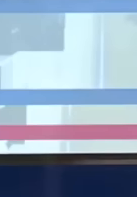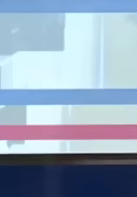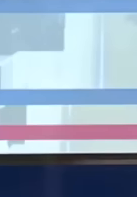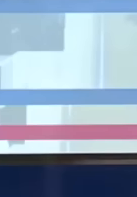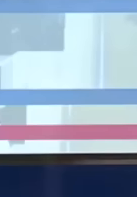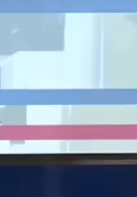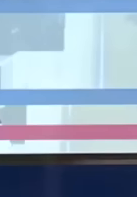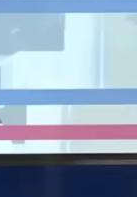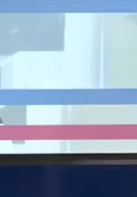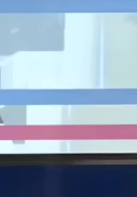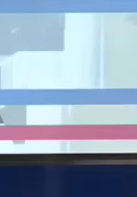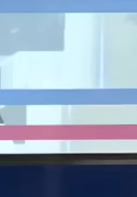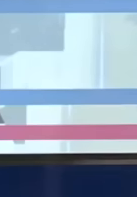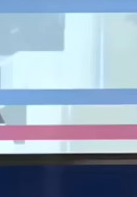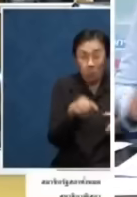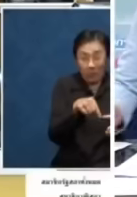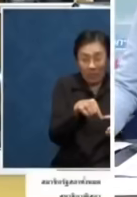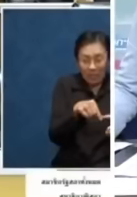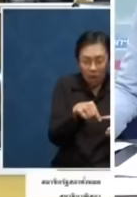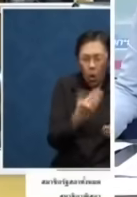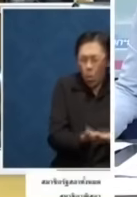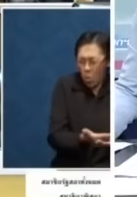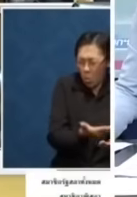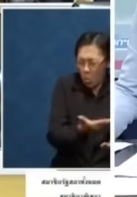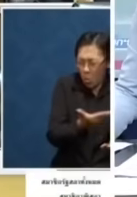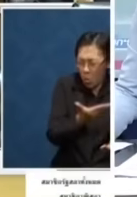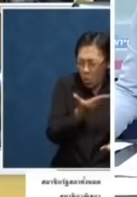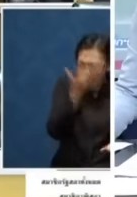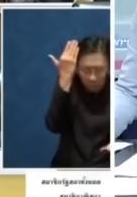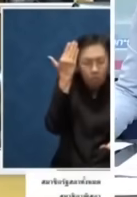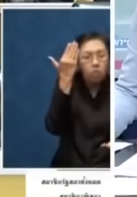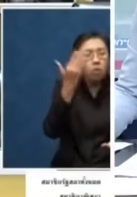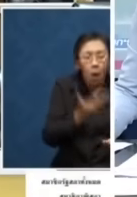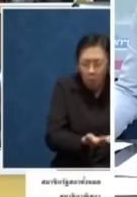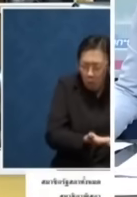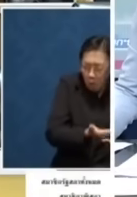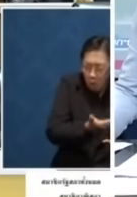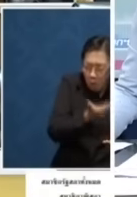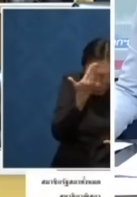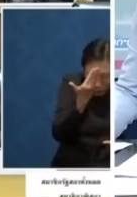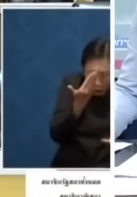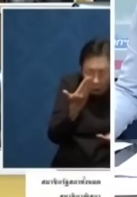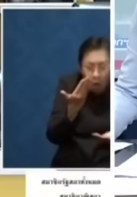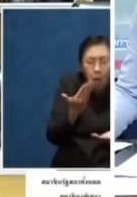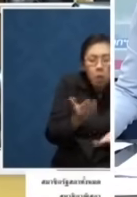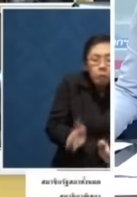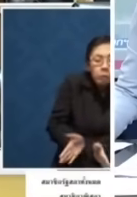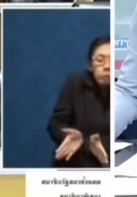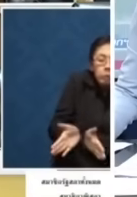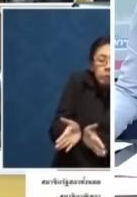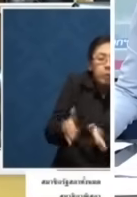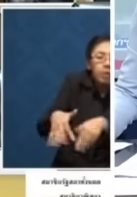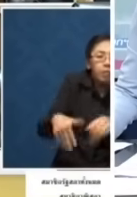ที่ไปเซ็น MOU ร่วมกันเนี่ยนะครับคือท่านทวีส.ส.ก็บอกว่าคือขึ้นมาก็ชัดเลยเห็นชอบโหวตให้คุณพิธาแล้วก็บ